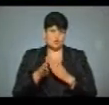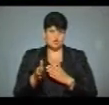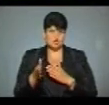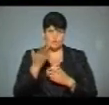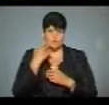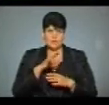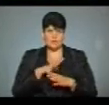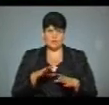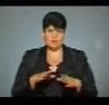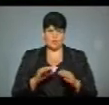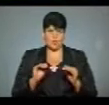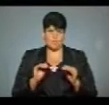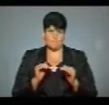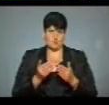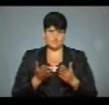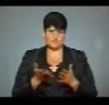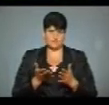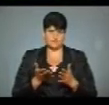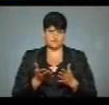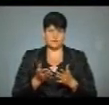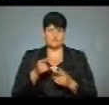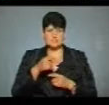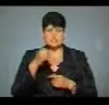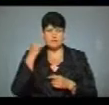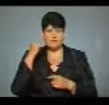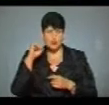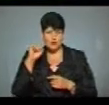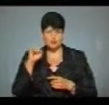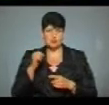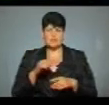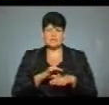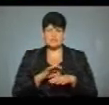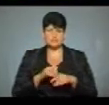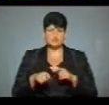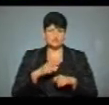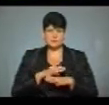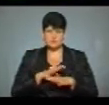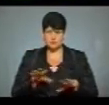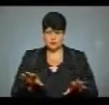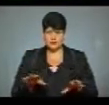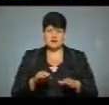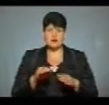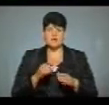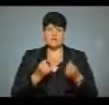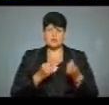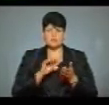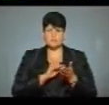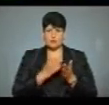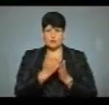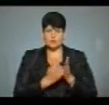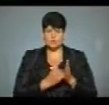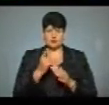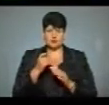було обмежувача. Водій з Кривого Рогу тілесних ушкоджень не отримав. На даний момент на водія складено протоколи за